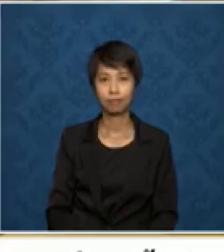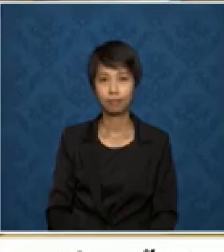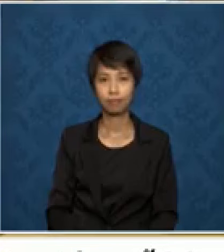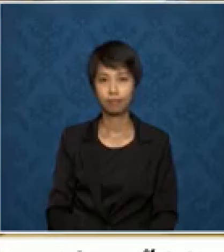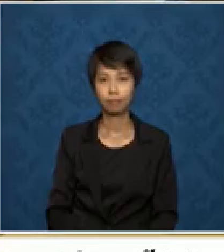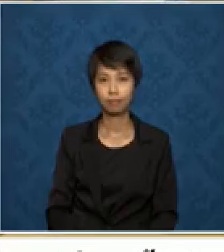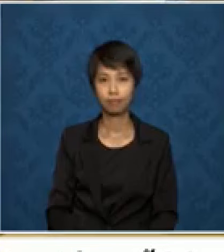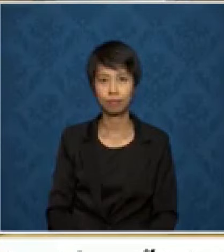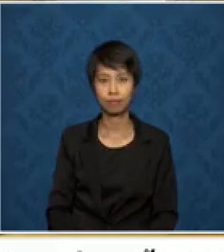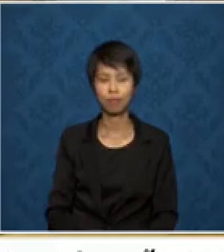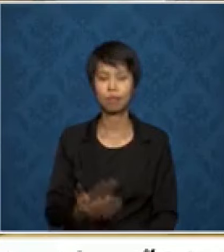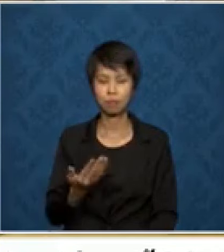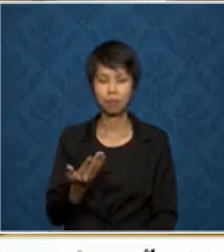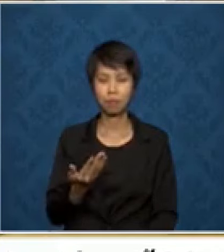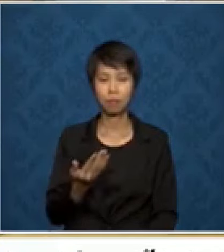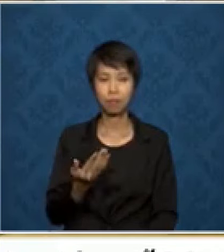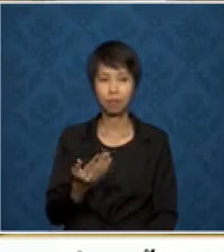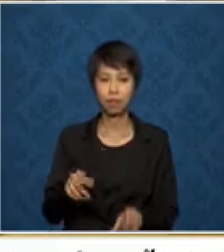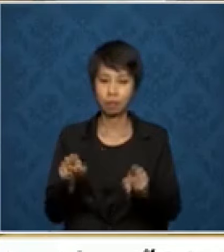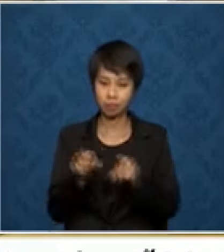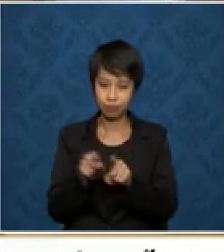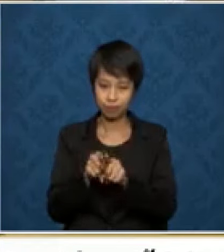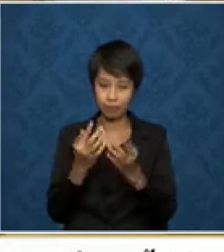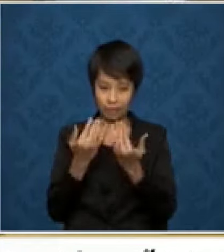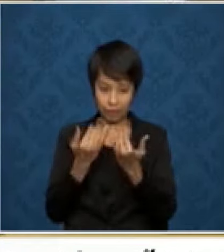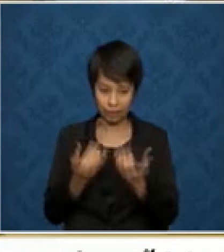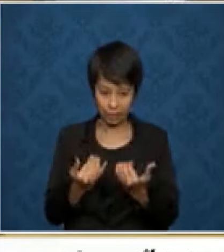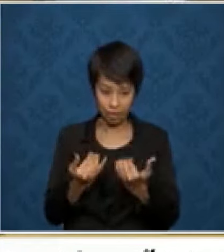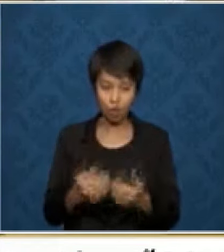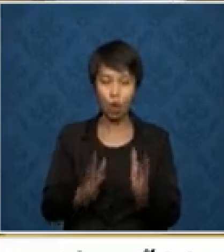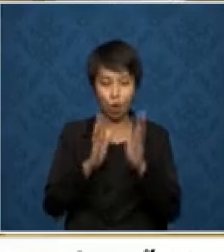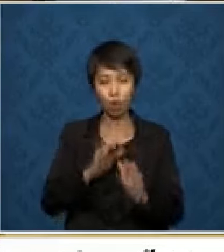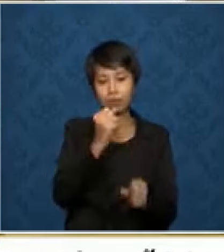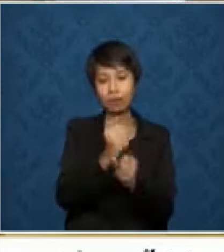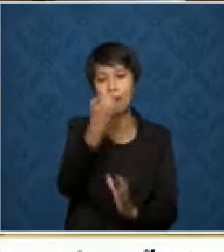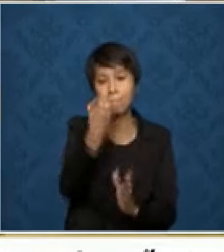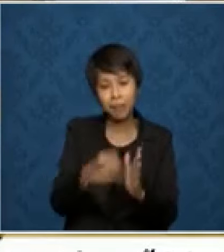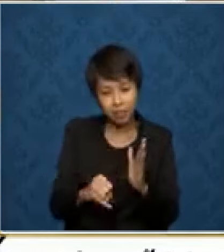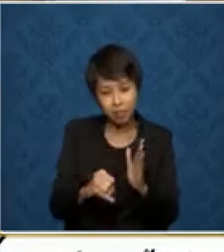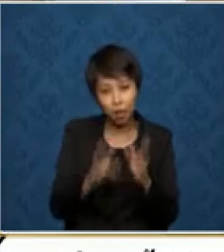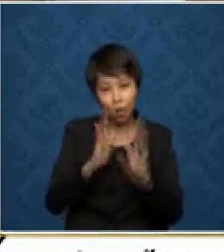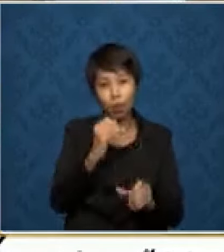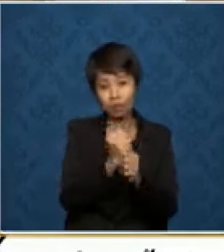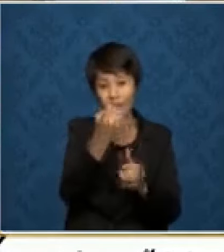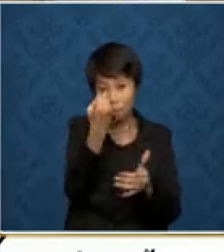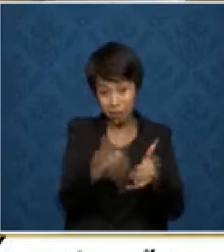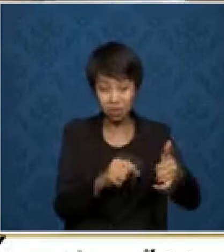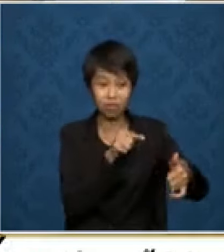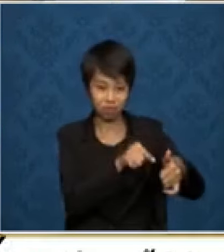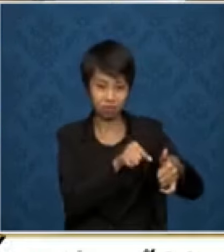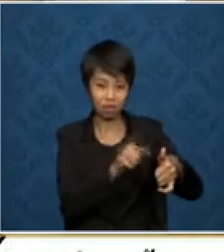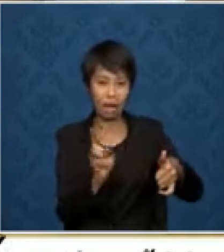นั่นคือการสร้างนักโทษพันุ์ใหม่ที่แม้แต่เทวดายังต้องยอมให้